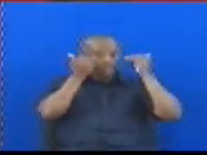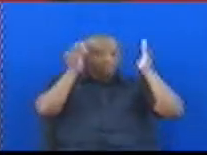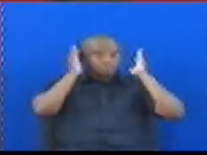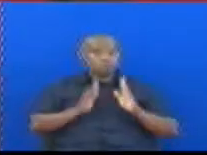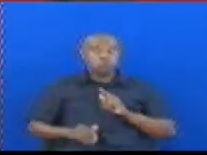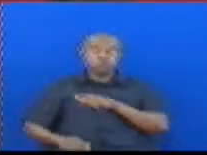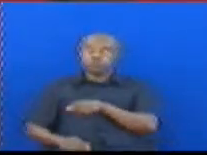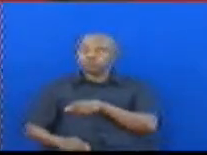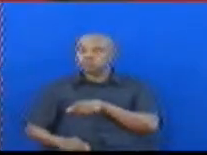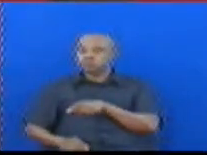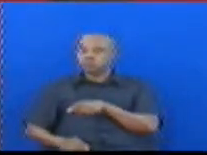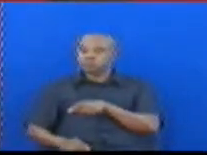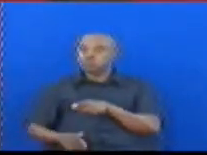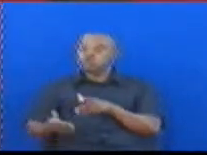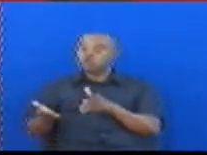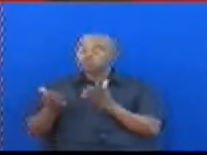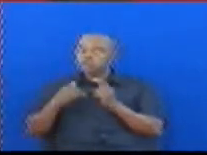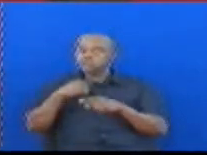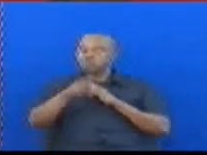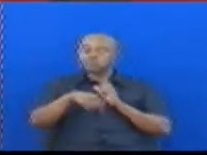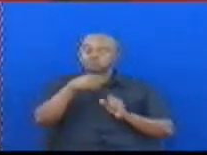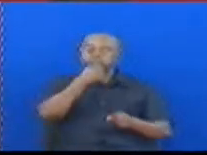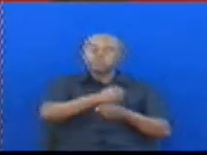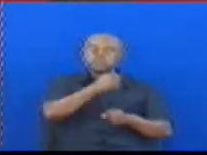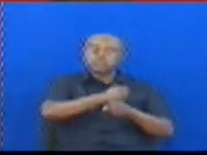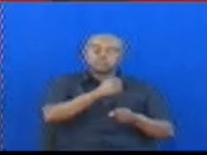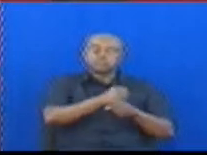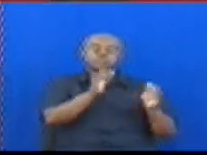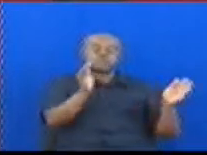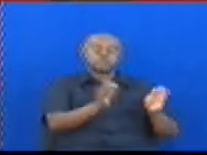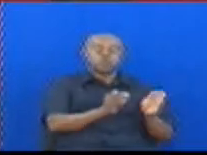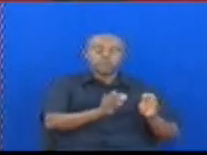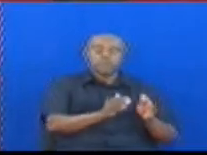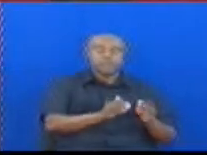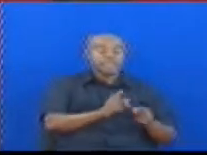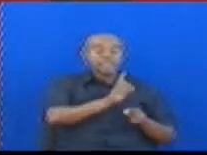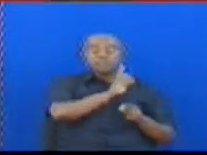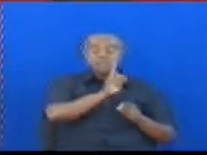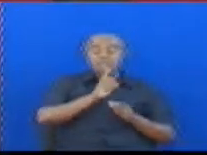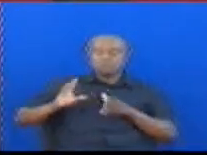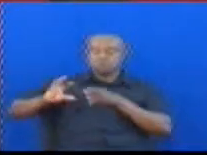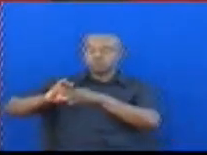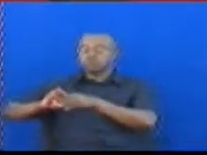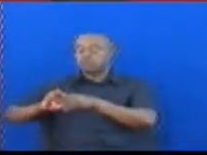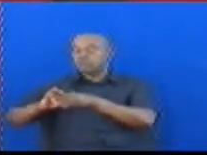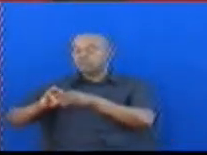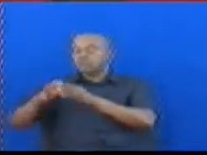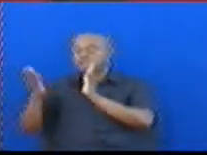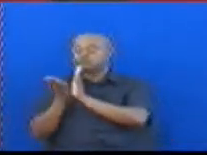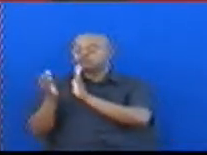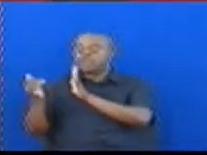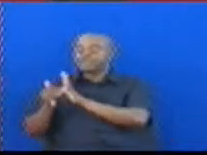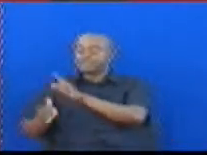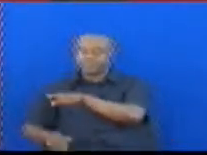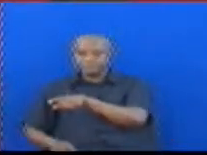ili waweze kuendelea kufanya shughuli za uwakili pasipokuwa wameenda law school. Mimi nadhani